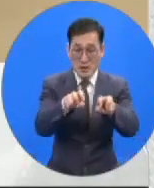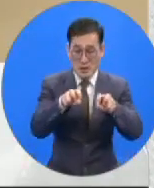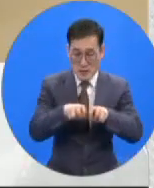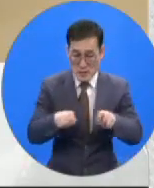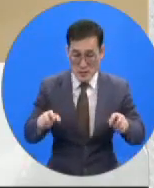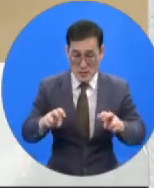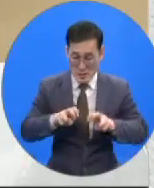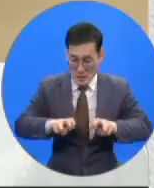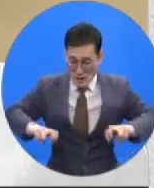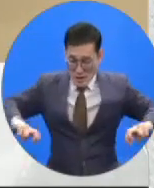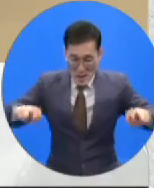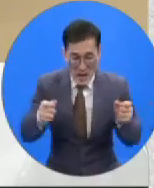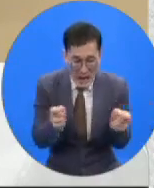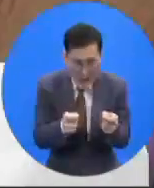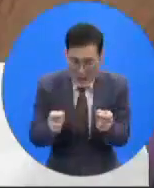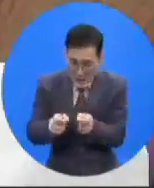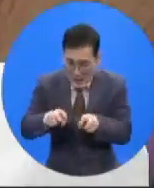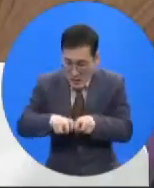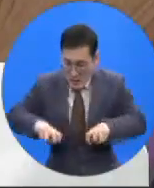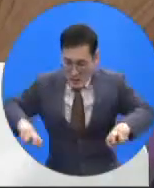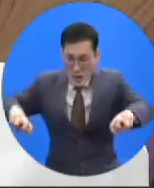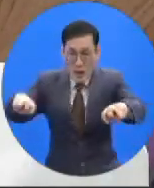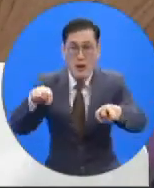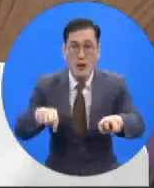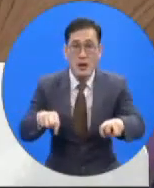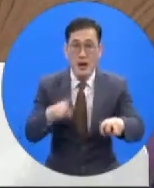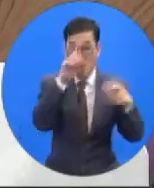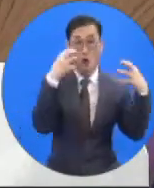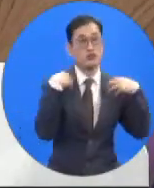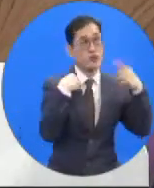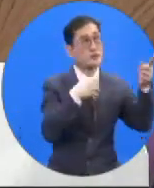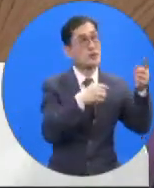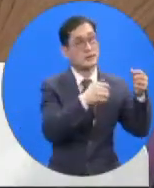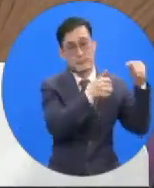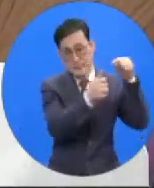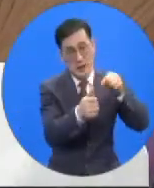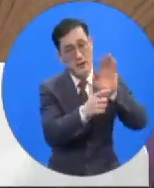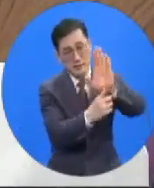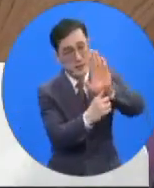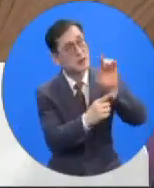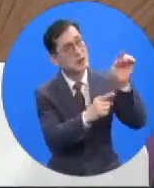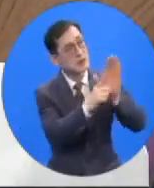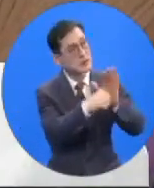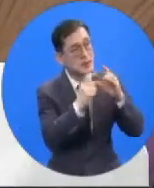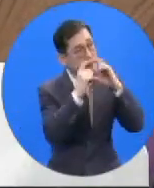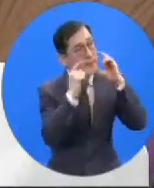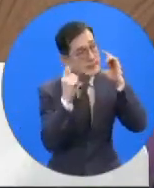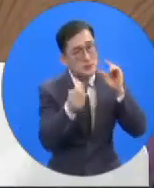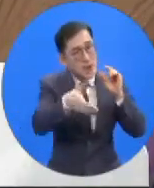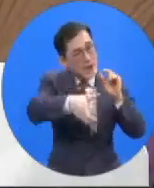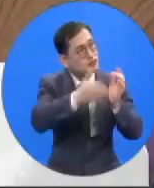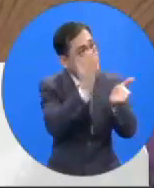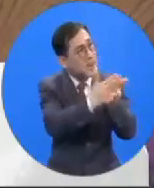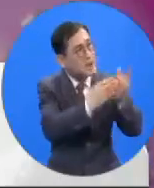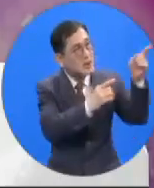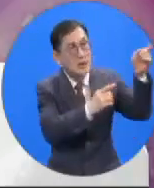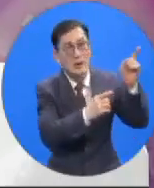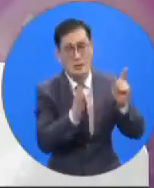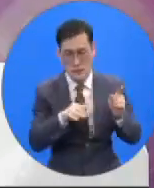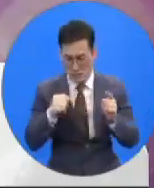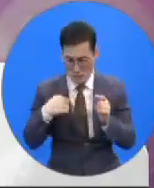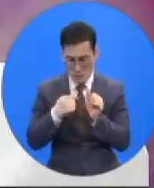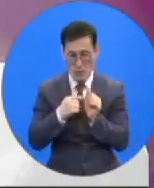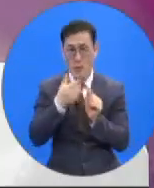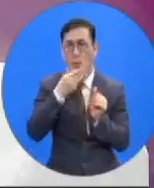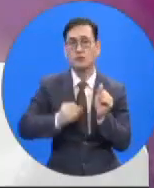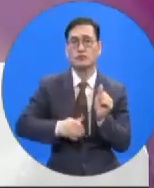정말 정부의 지침 과 전혀 자기네들은 따로 논답니다 음 오주영 중인 아주 깔끔한 돌 찍고